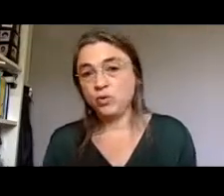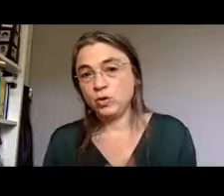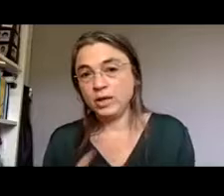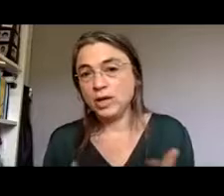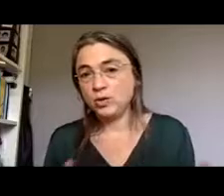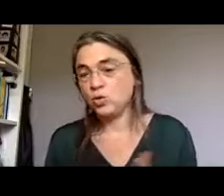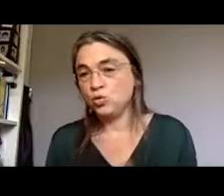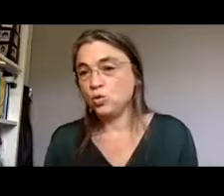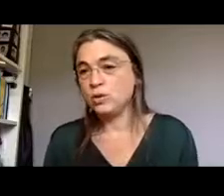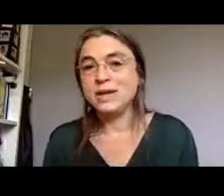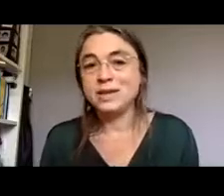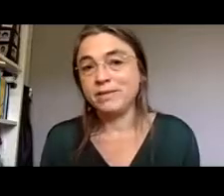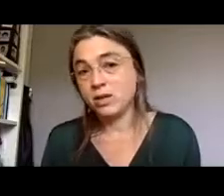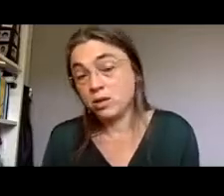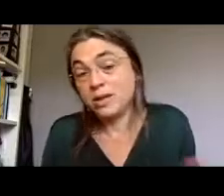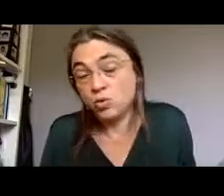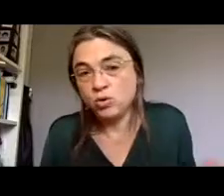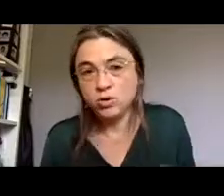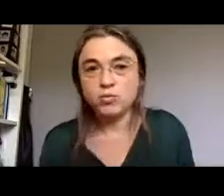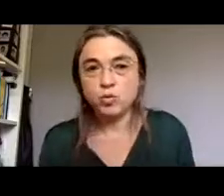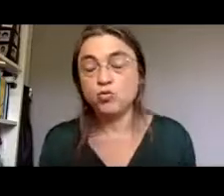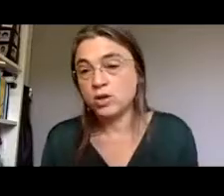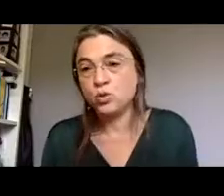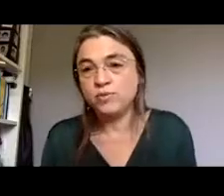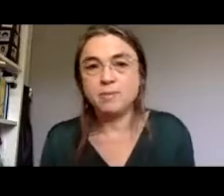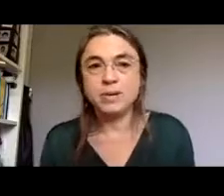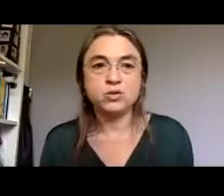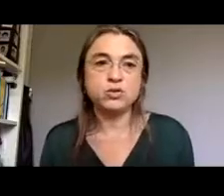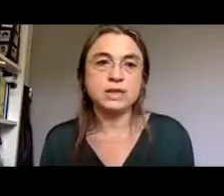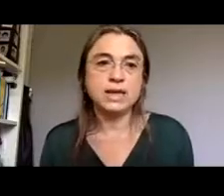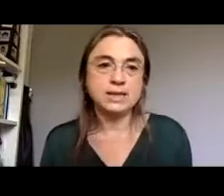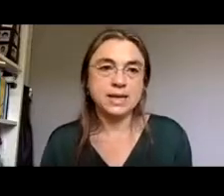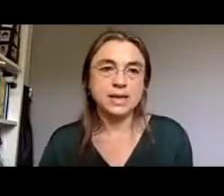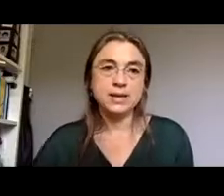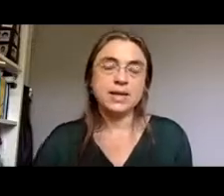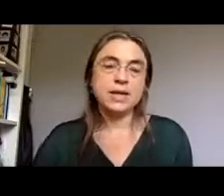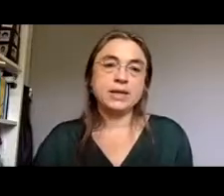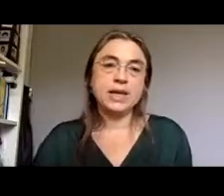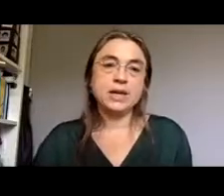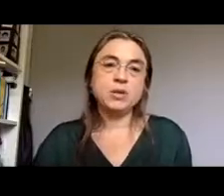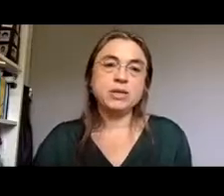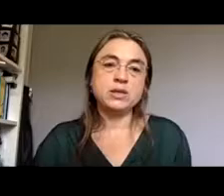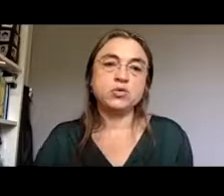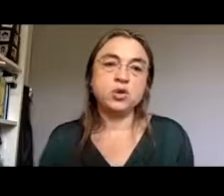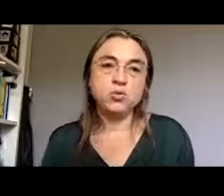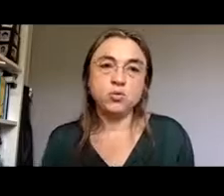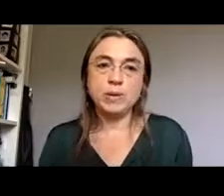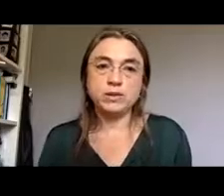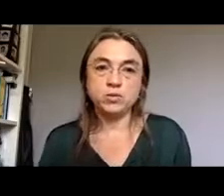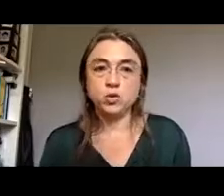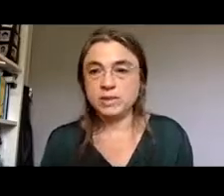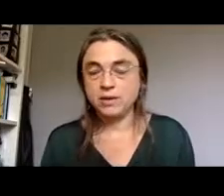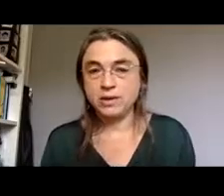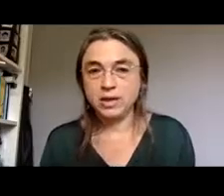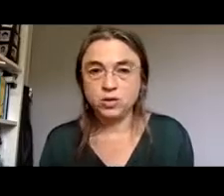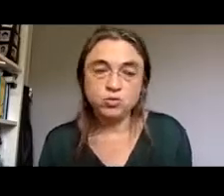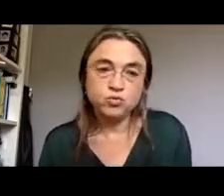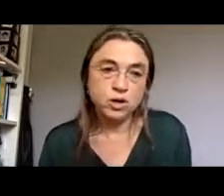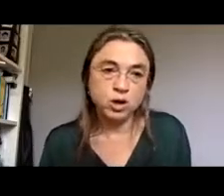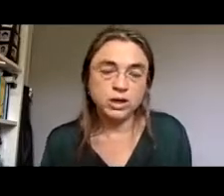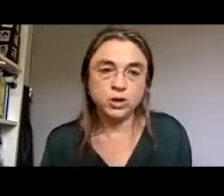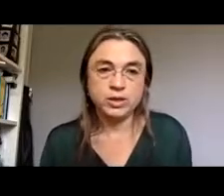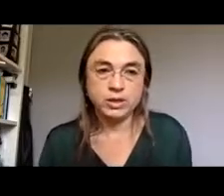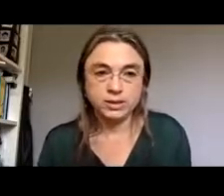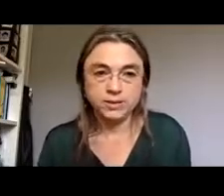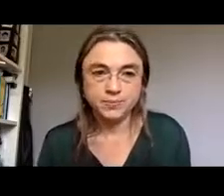Idéalement, il faudrait que la tenue contraste avec les murs pour pouvoir suivre la personne jusqu'à la salle. Également, laisser le temps aux patients d'observer les lieux ou